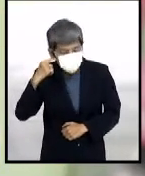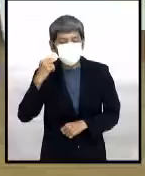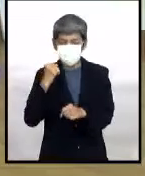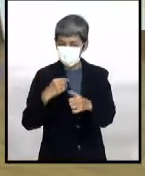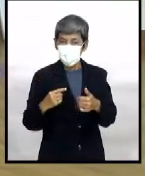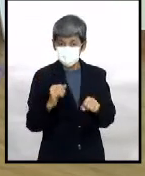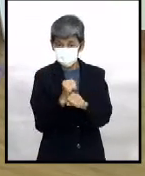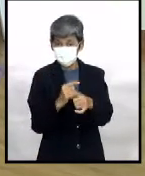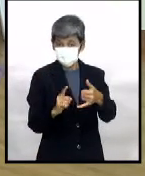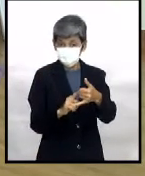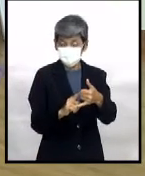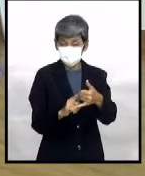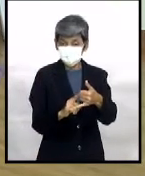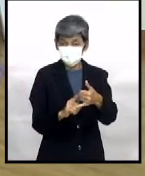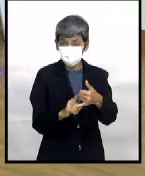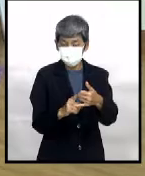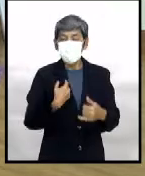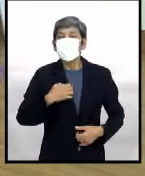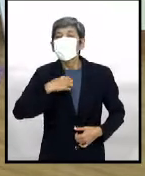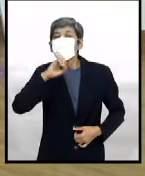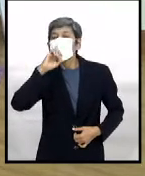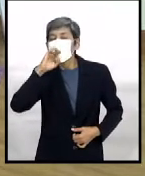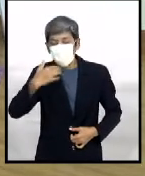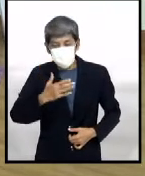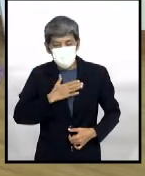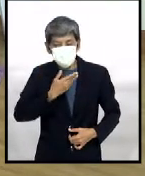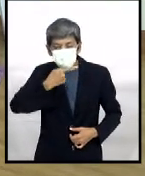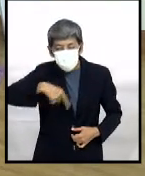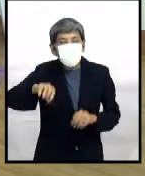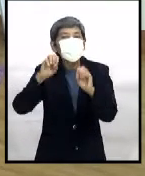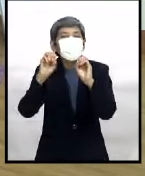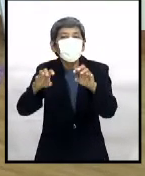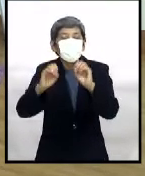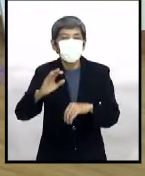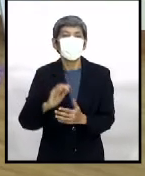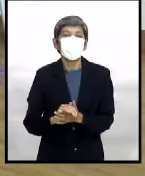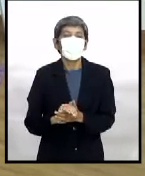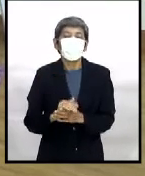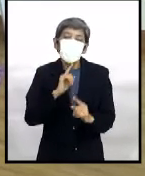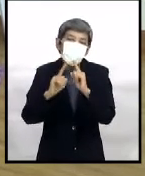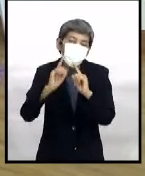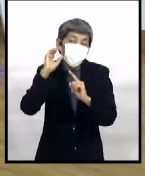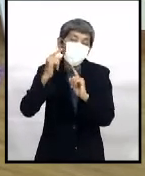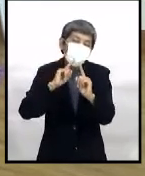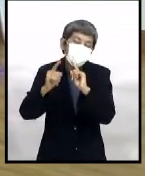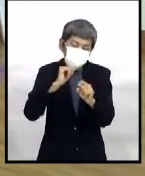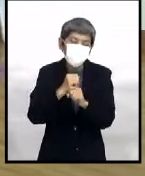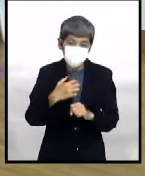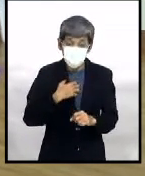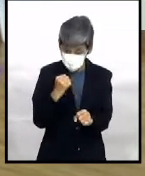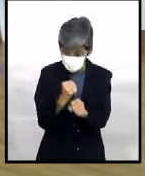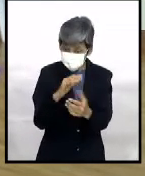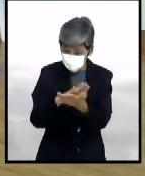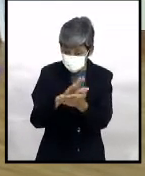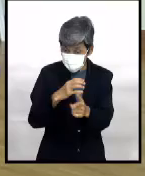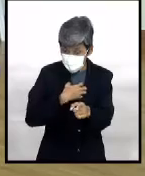ริงๆแล้วคงจะบอกคุณพ่ออ่ะเพราะวันที่ไปสอนวันแรกๆคุณพ่อก็ขอคุยด้วยว่าได้ข่าวว่าอยาก